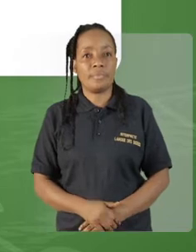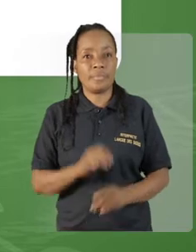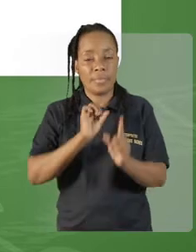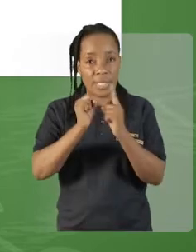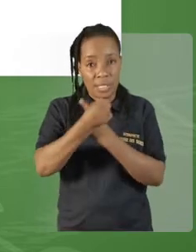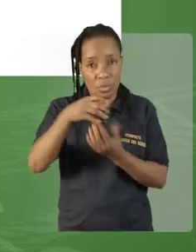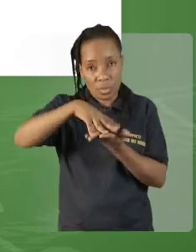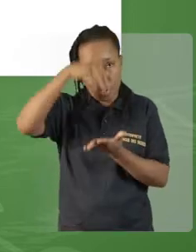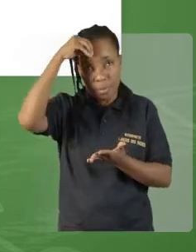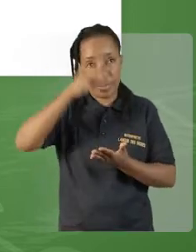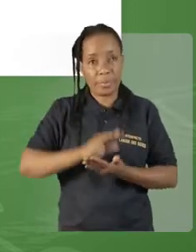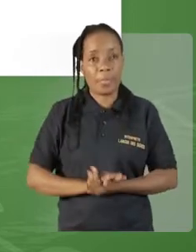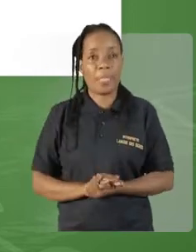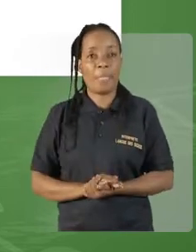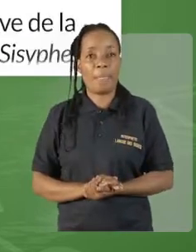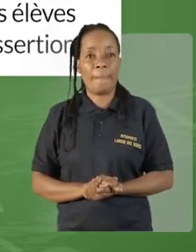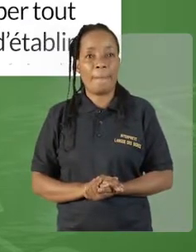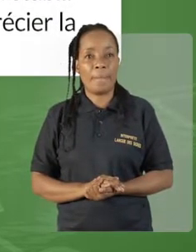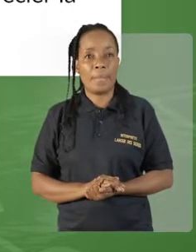Situation d'apprentissage.